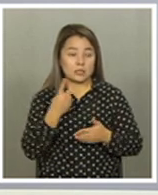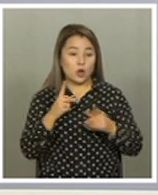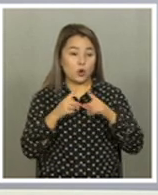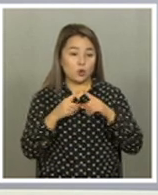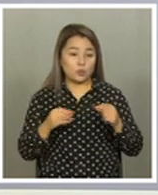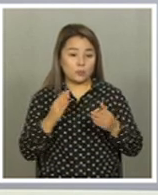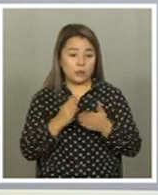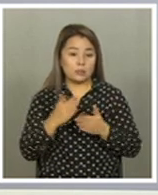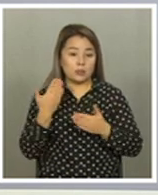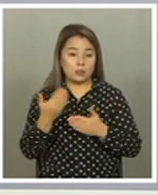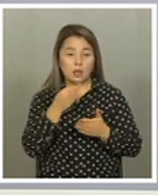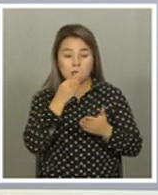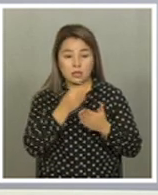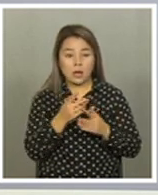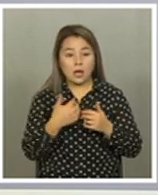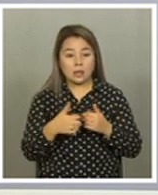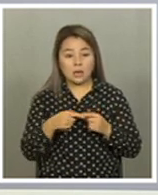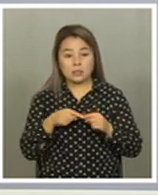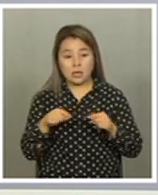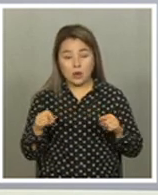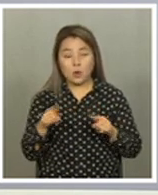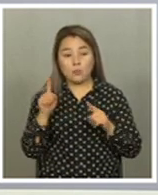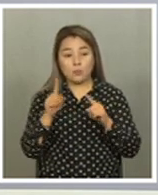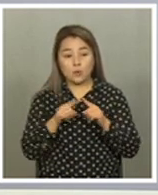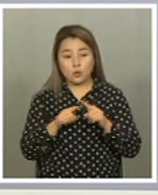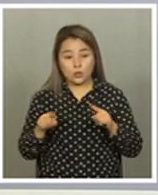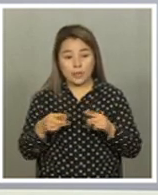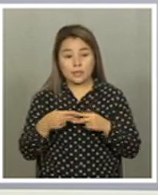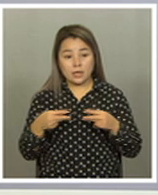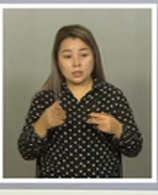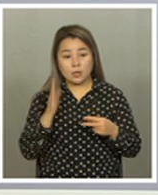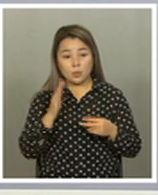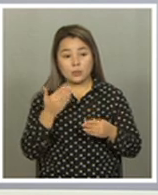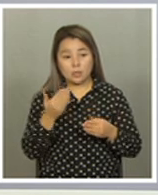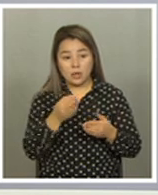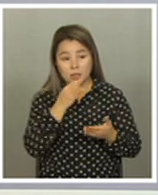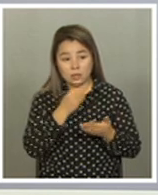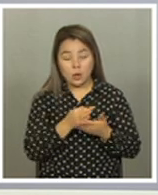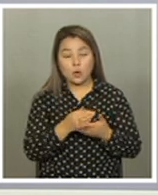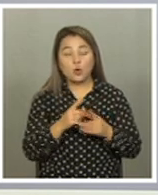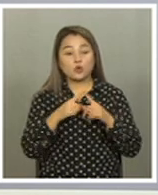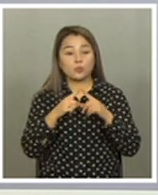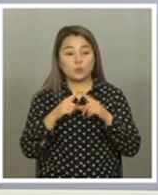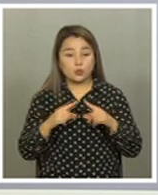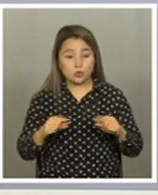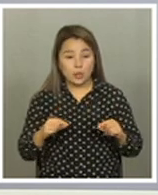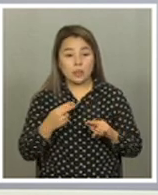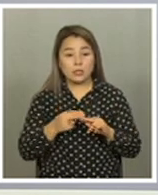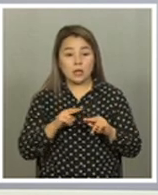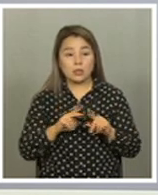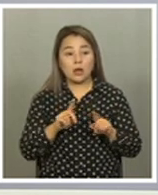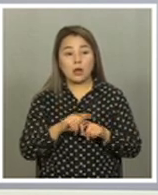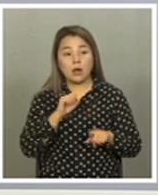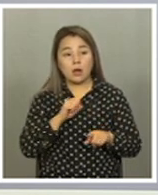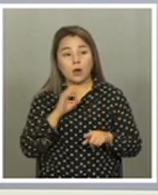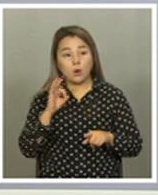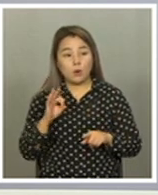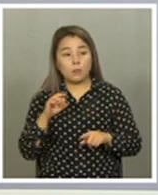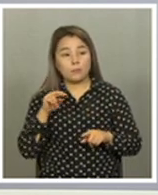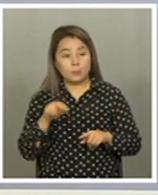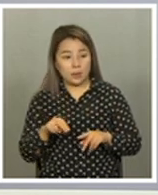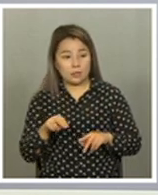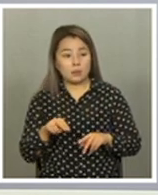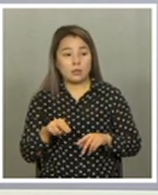қабырғасы мен олардың арасындағы бұрышқа тең болса, онда бұл үш бұрыштар, яғни А, О, П үш бұрышы